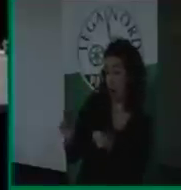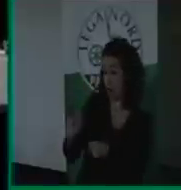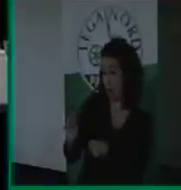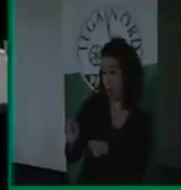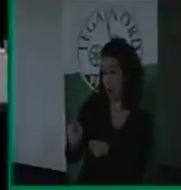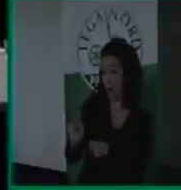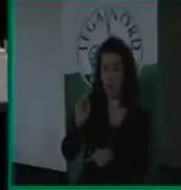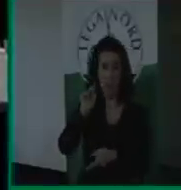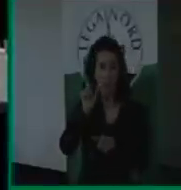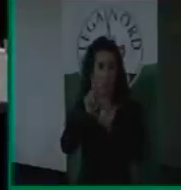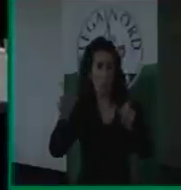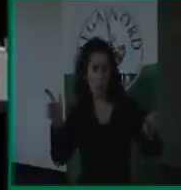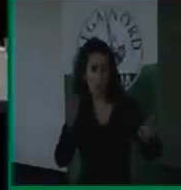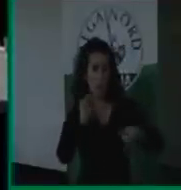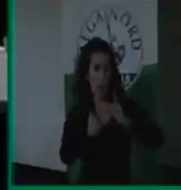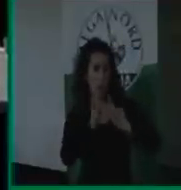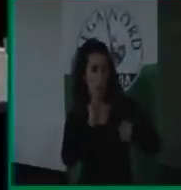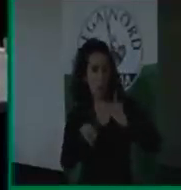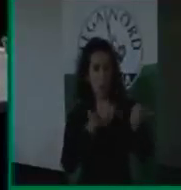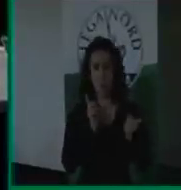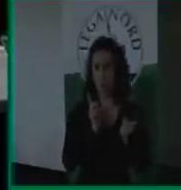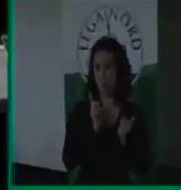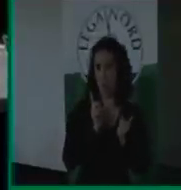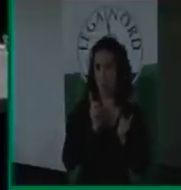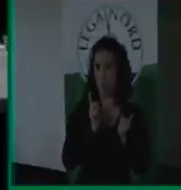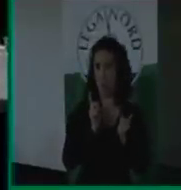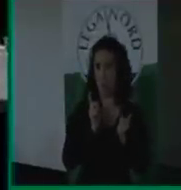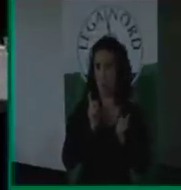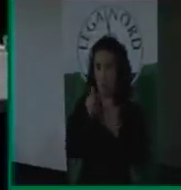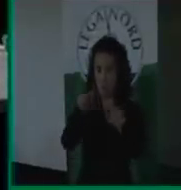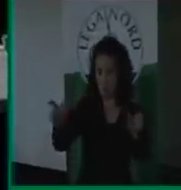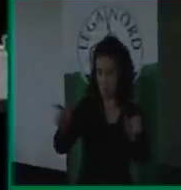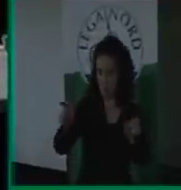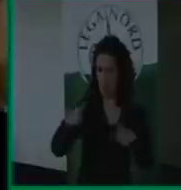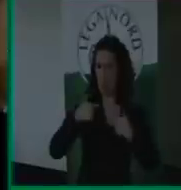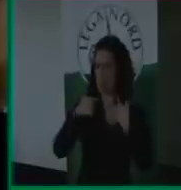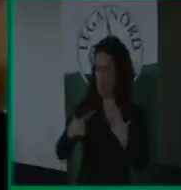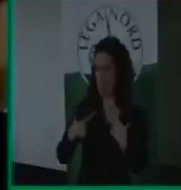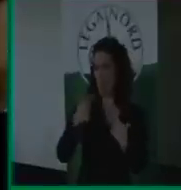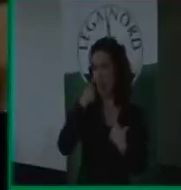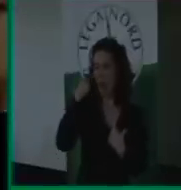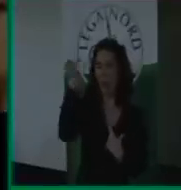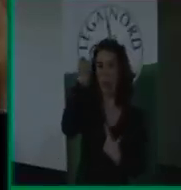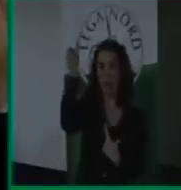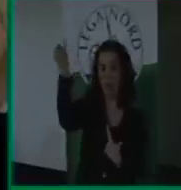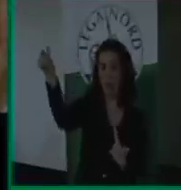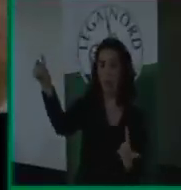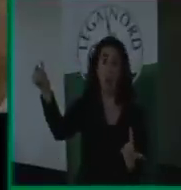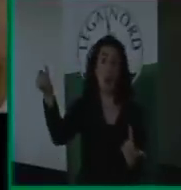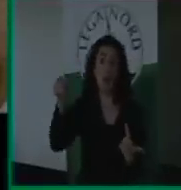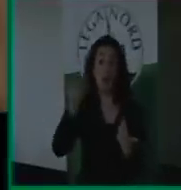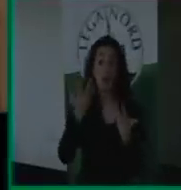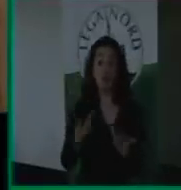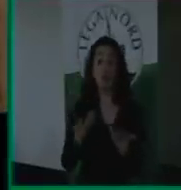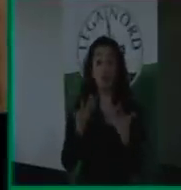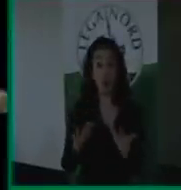trionfo i politici compiacciono il loro elettorato ma quando arriviamo al sodo la comunità degli affari tedeschi non